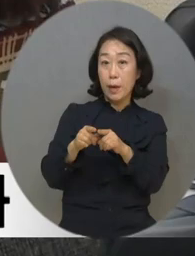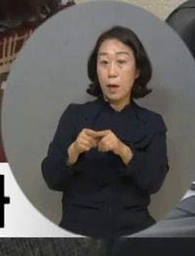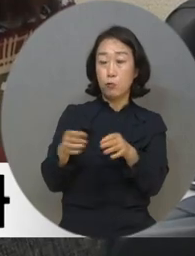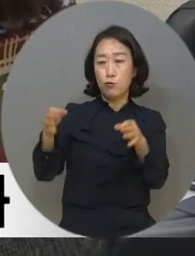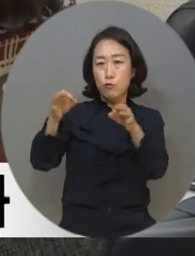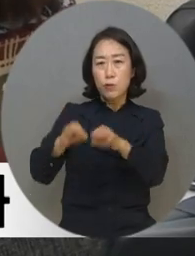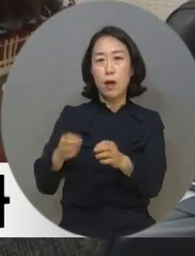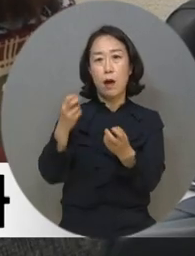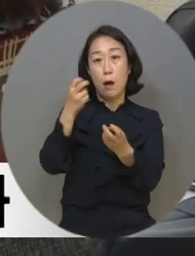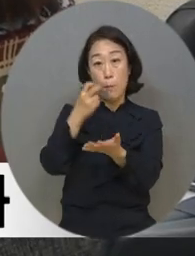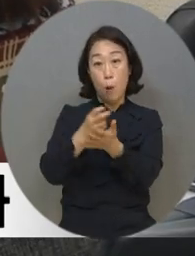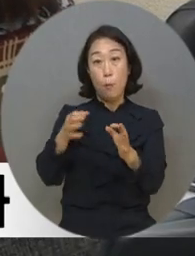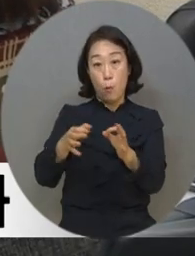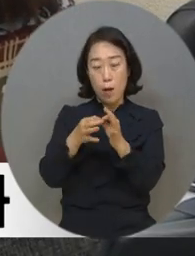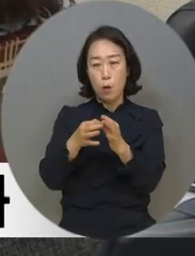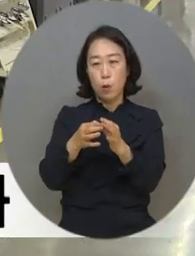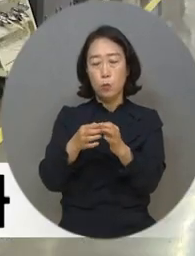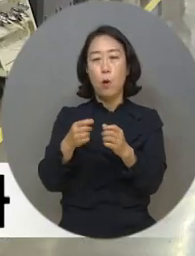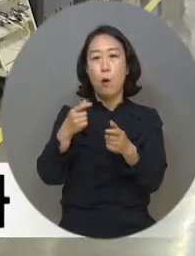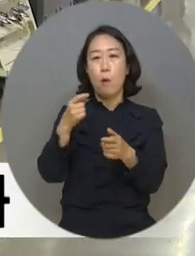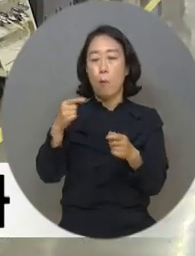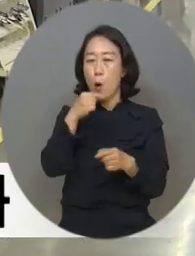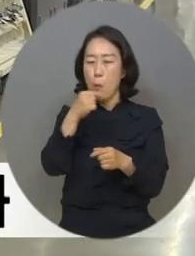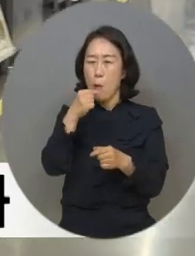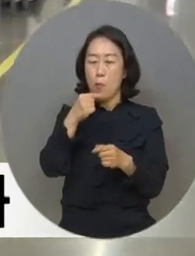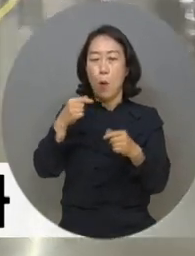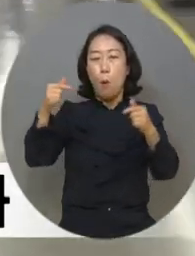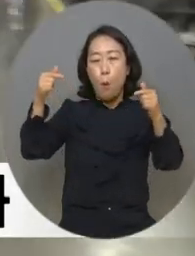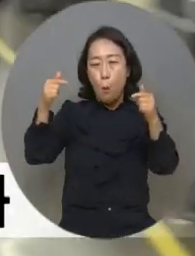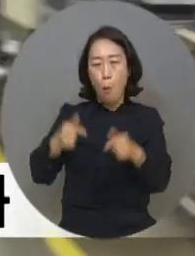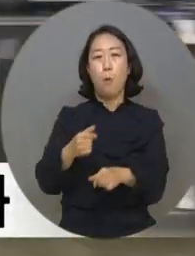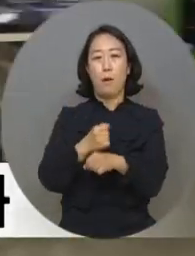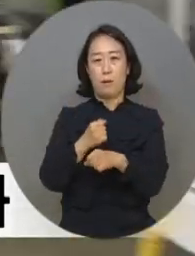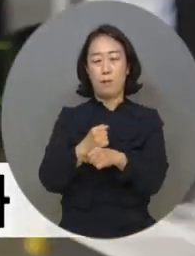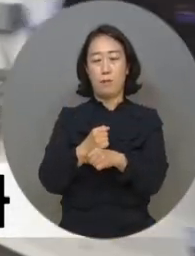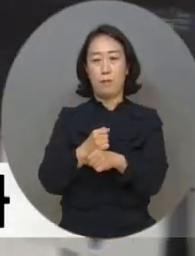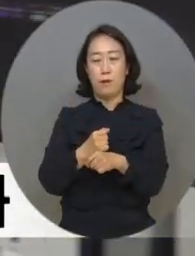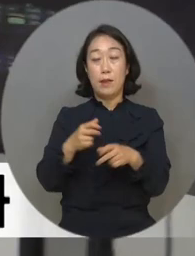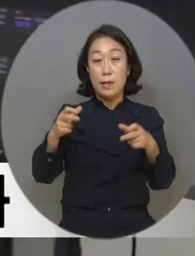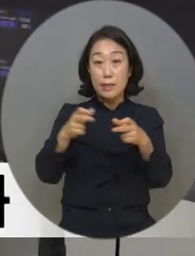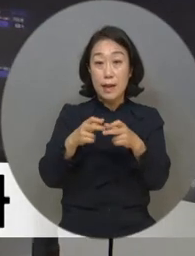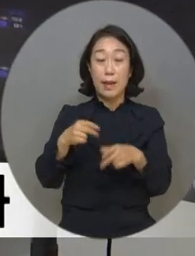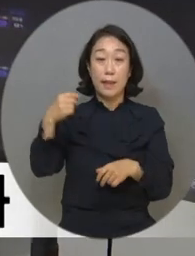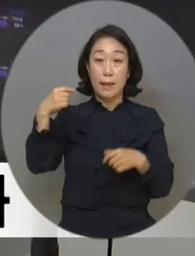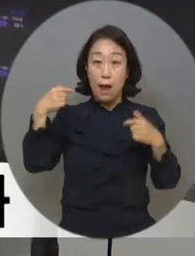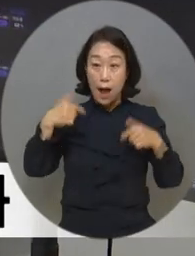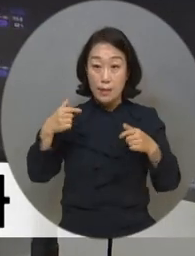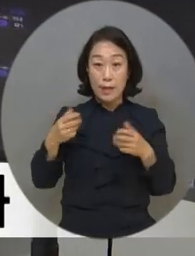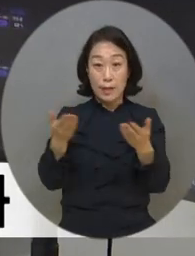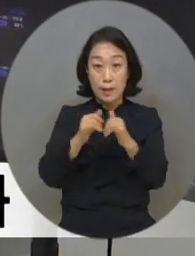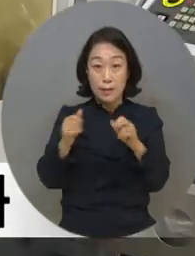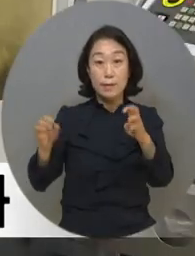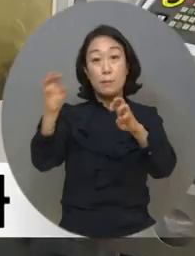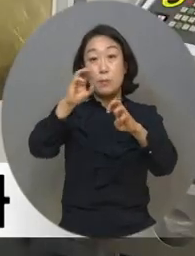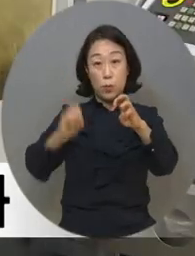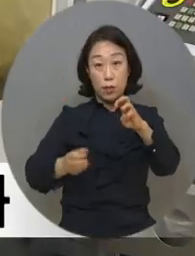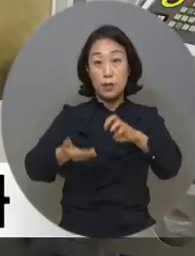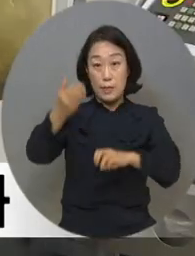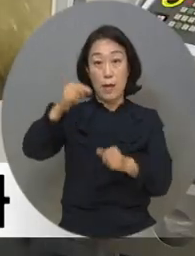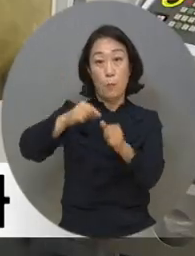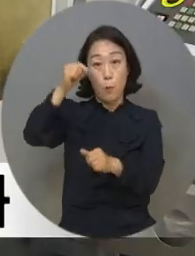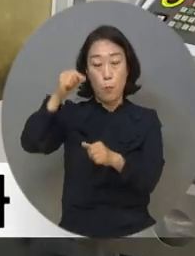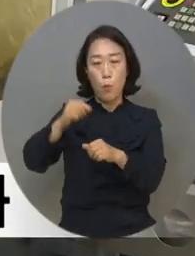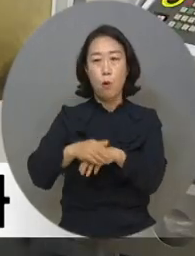일부 완화하기로 했습니다. 장애인 표준사업장은 장애인을 상시 근로자 중 30% 이상 고용하고